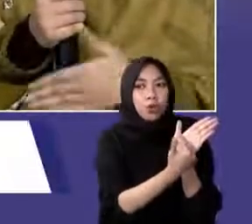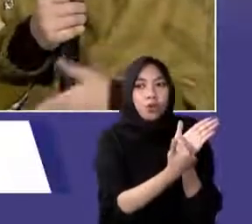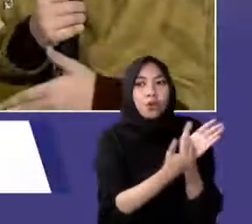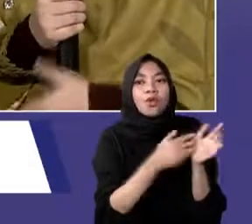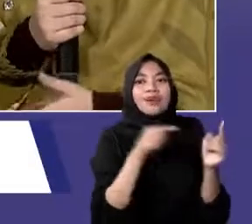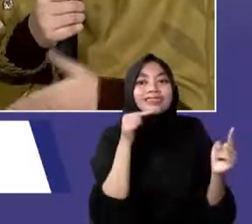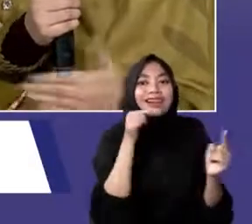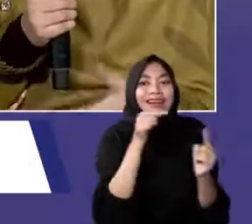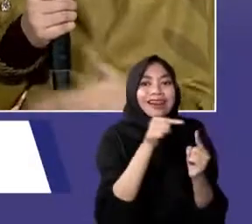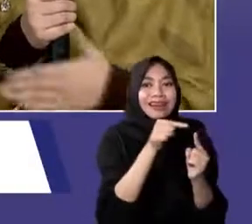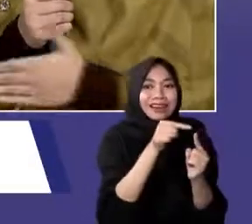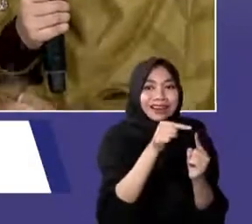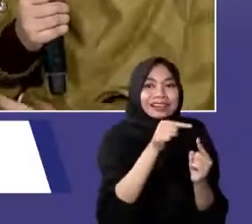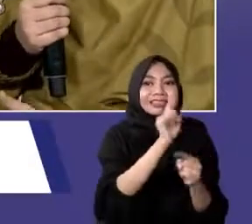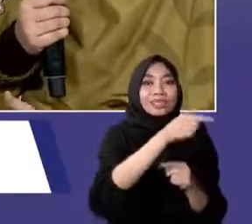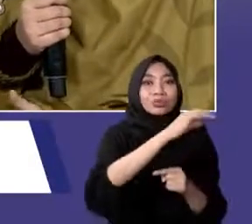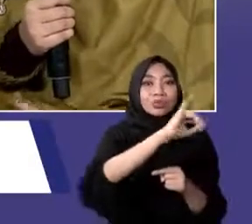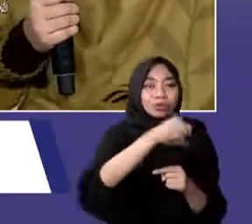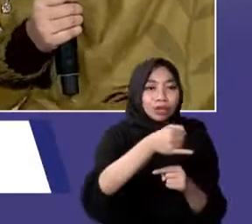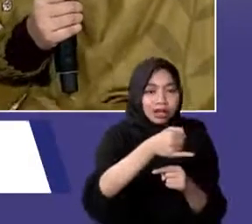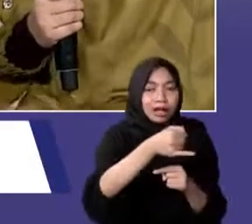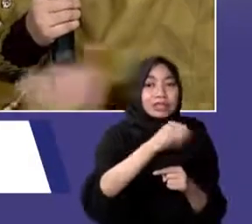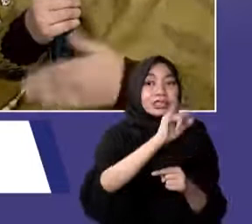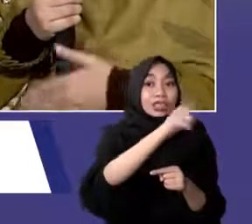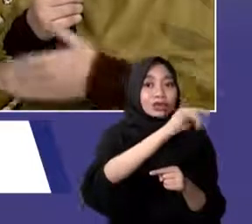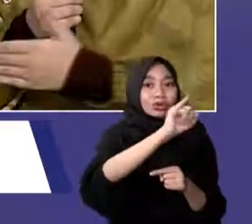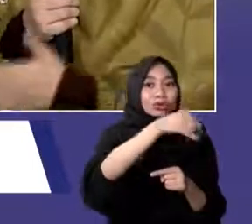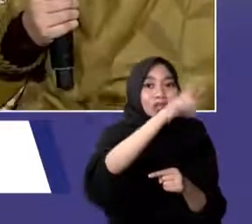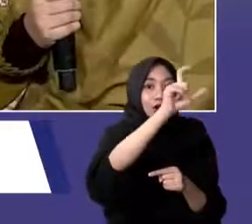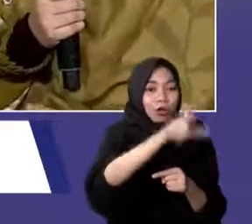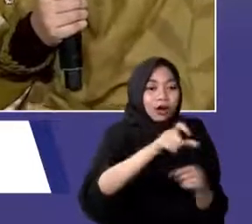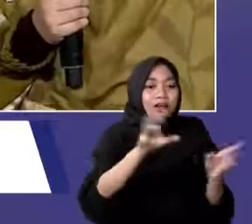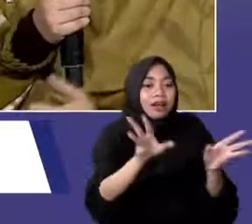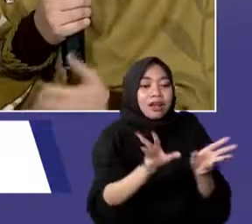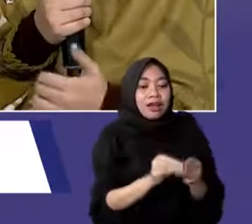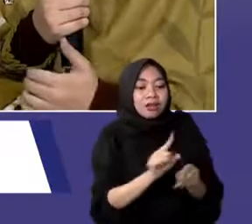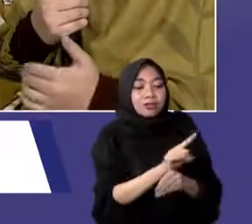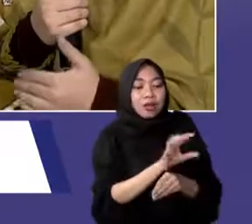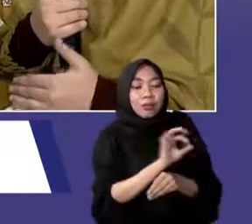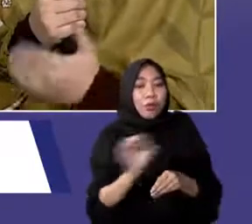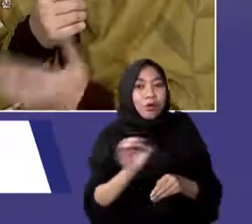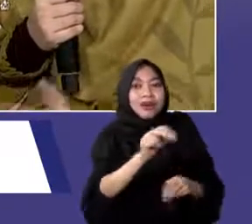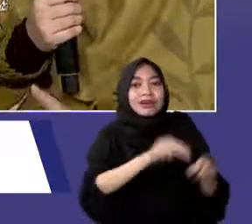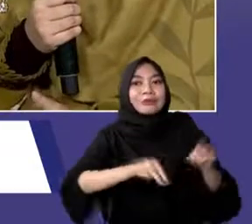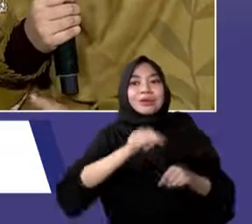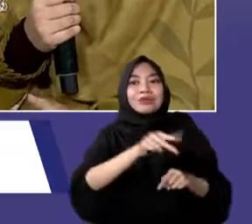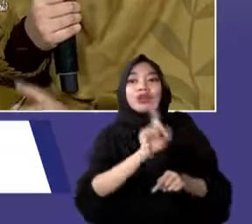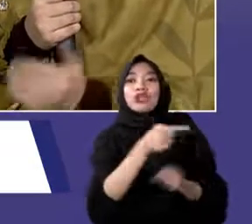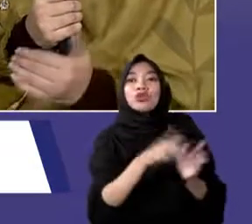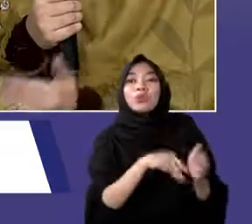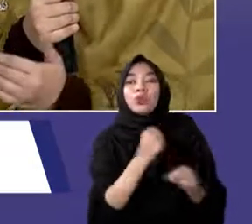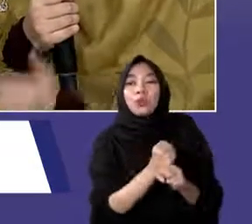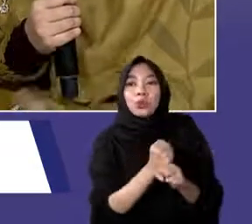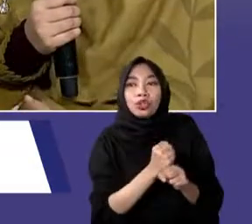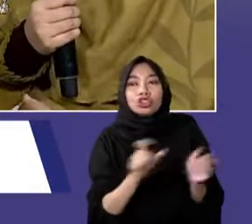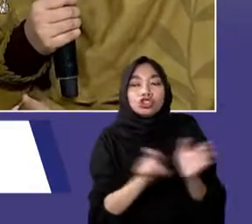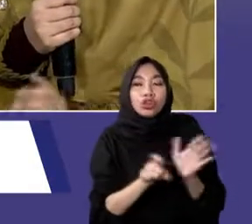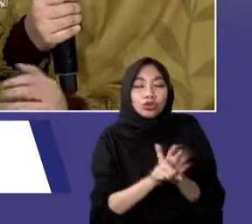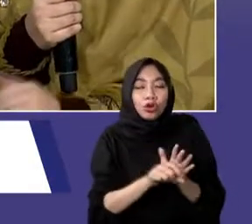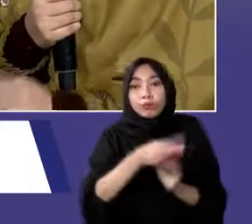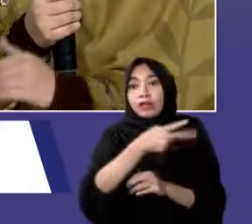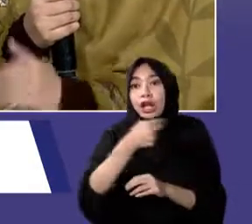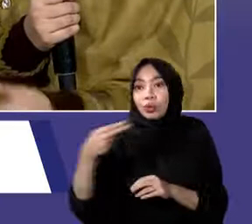1.000 orang diperiksa dari 1 juta penduduk. Ini yang harus kita pahami per minggunya. Jadi kalau kita memiliki asumsi jumlah penduduk